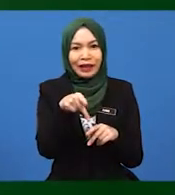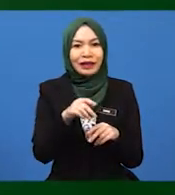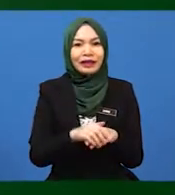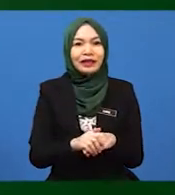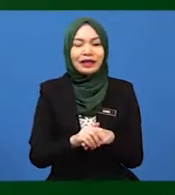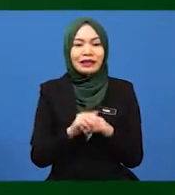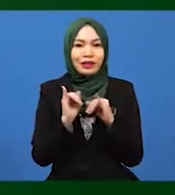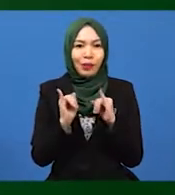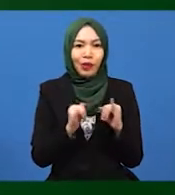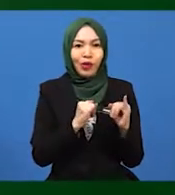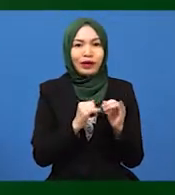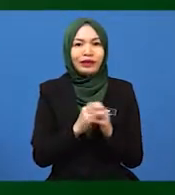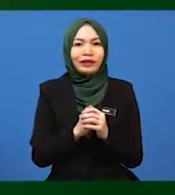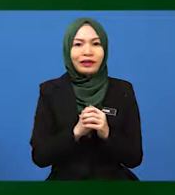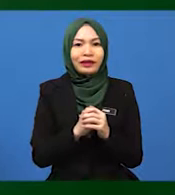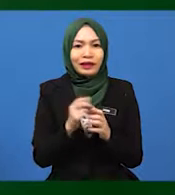silaan.